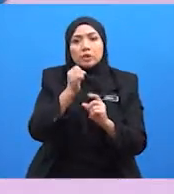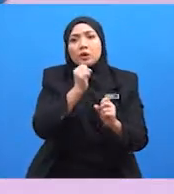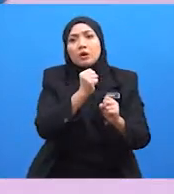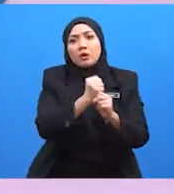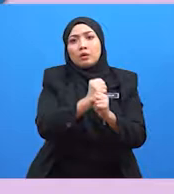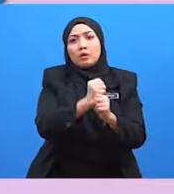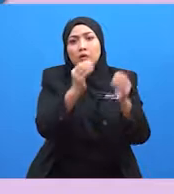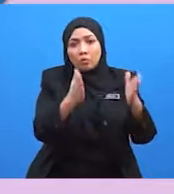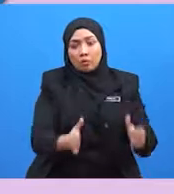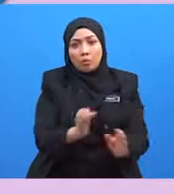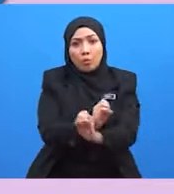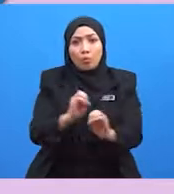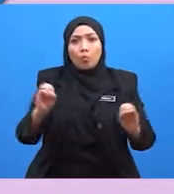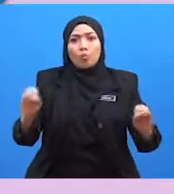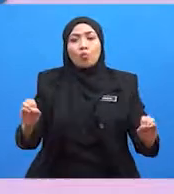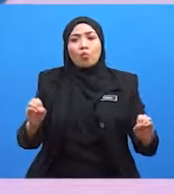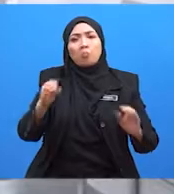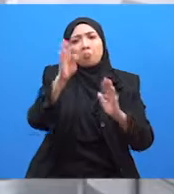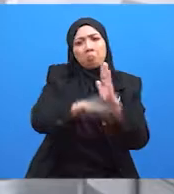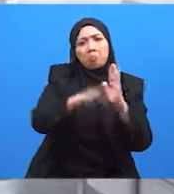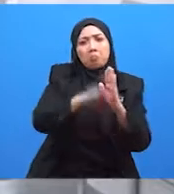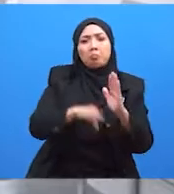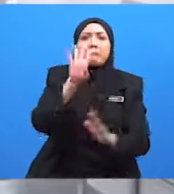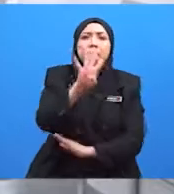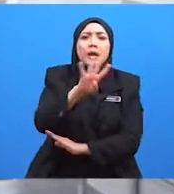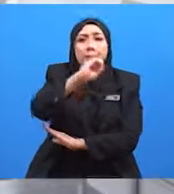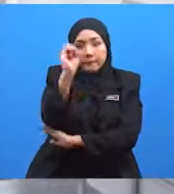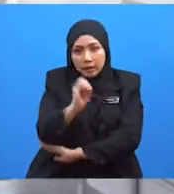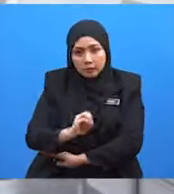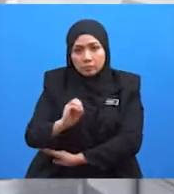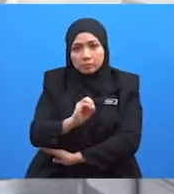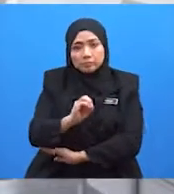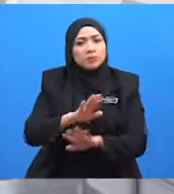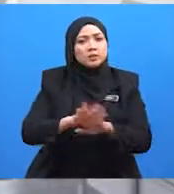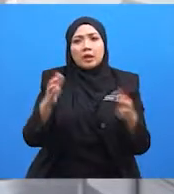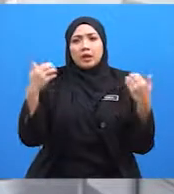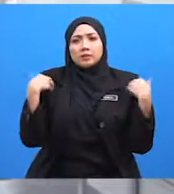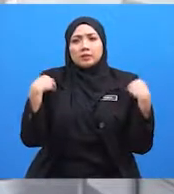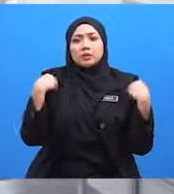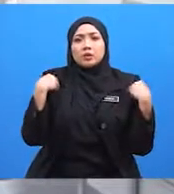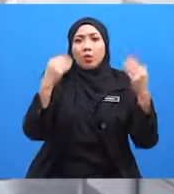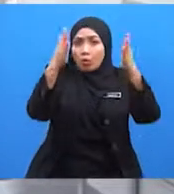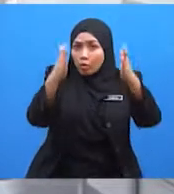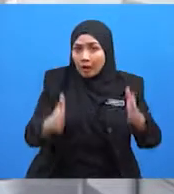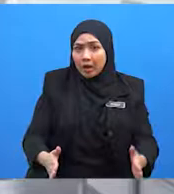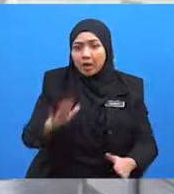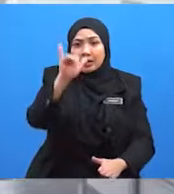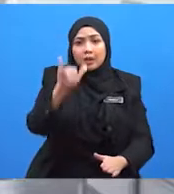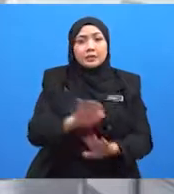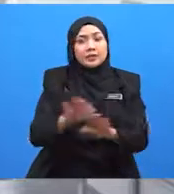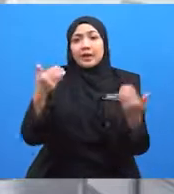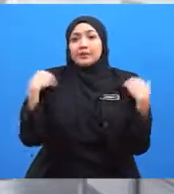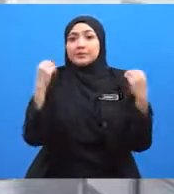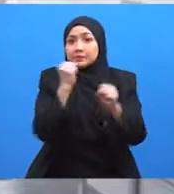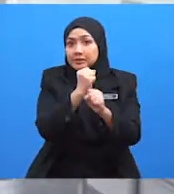dari 4%. Tidak ramai orang yang menganggur, maksudnya guna tenaga